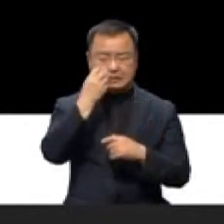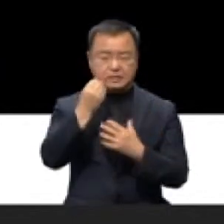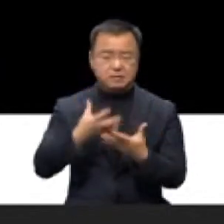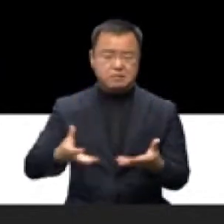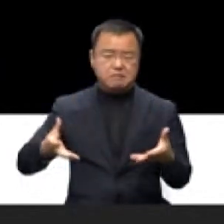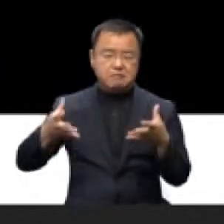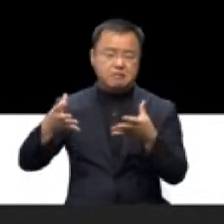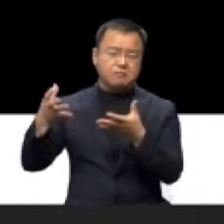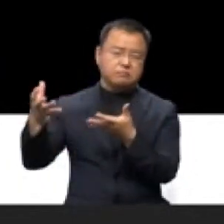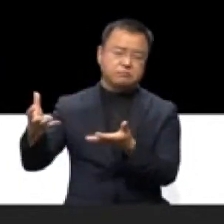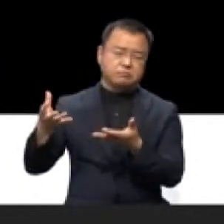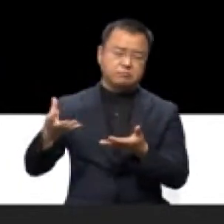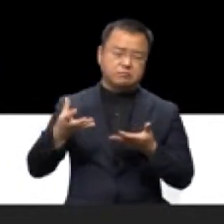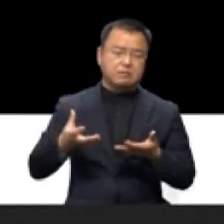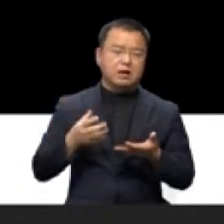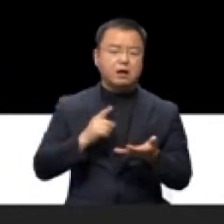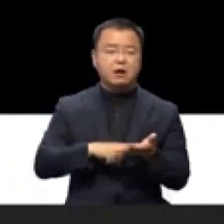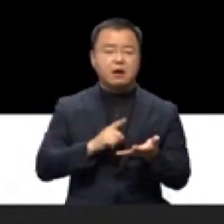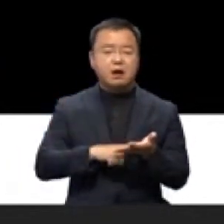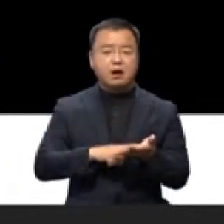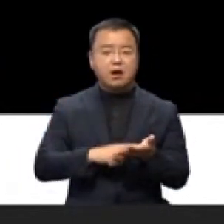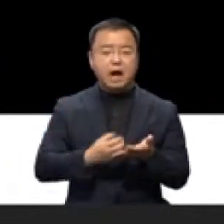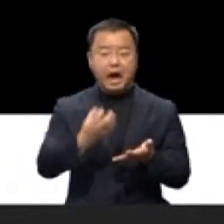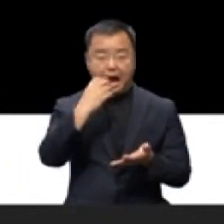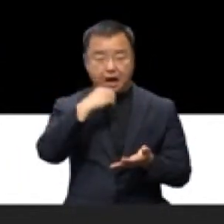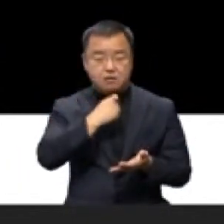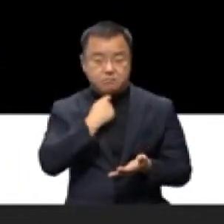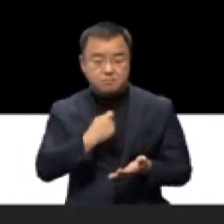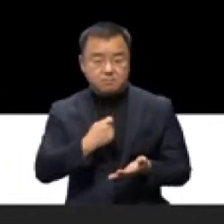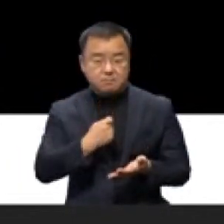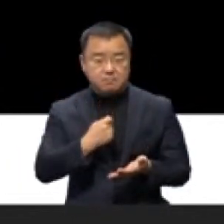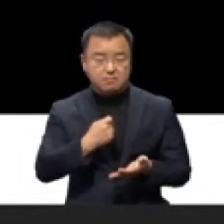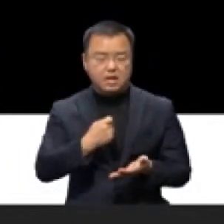Would you like to swallow this? Dolphins, turtles,